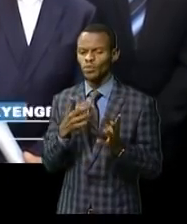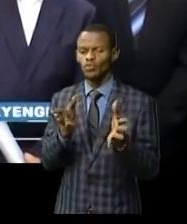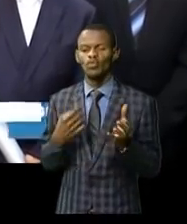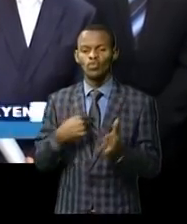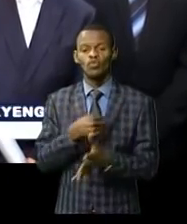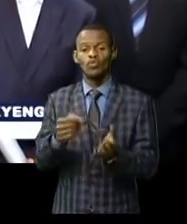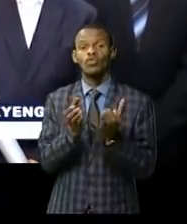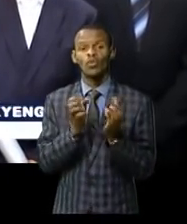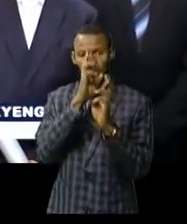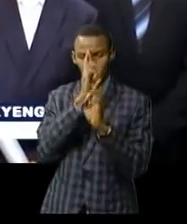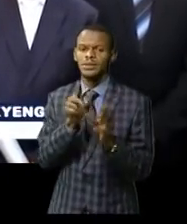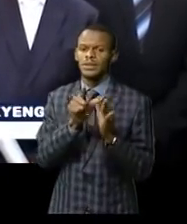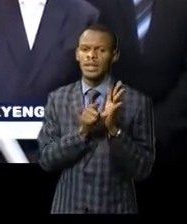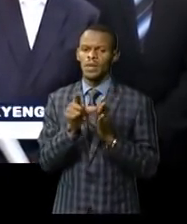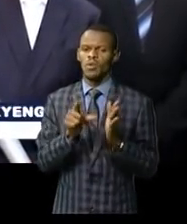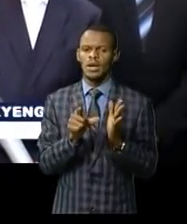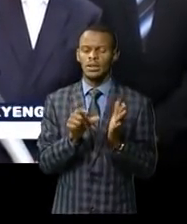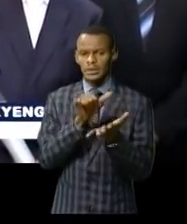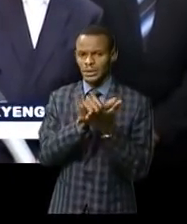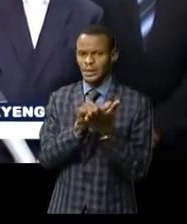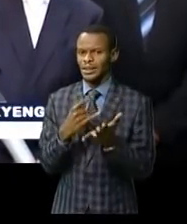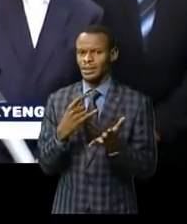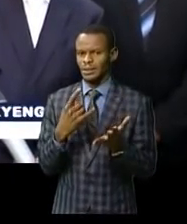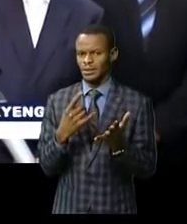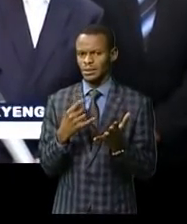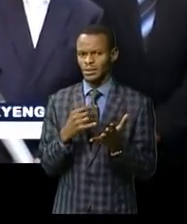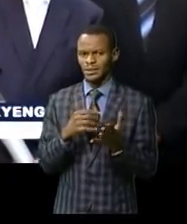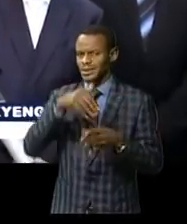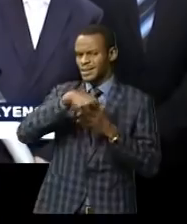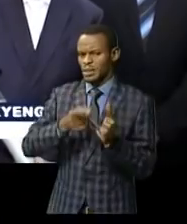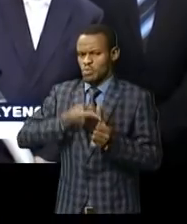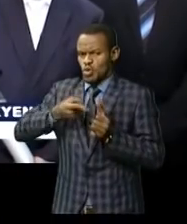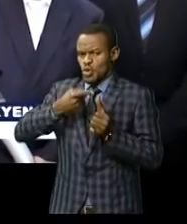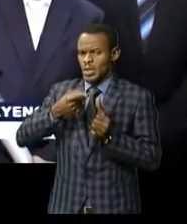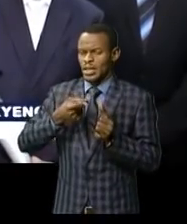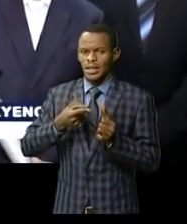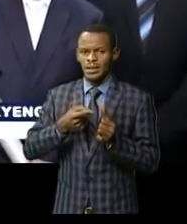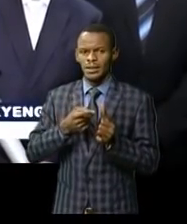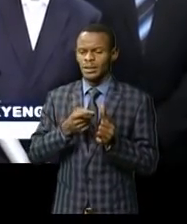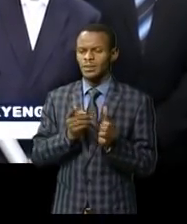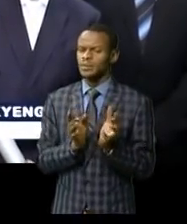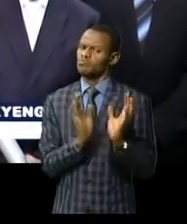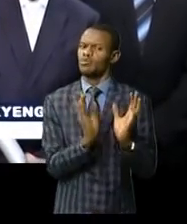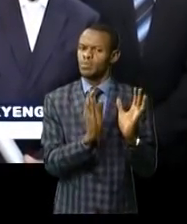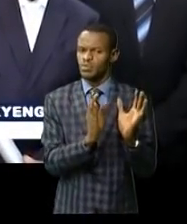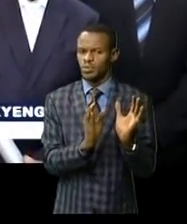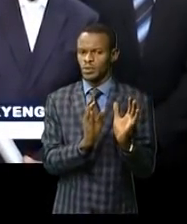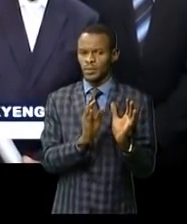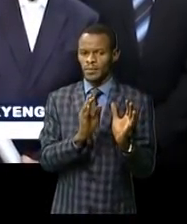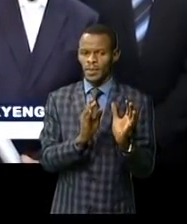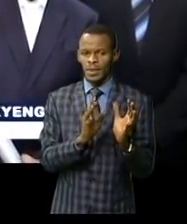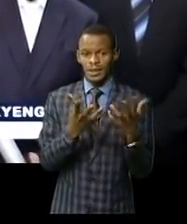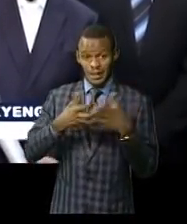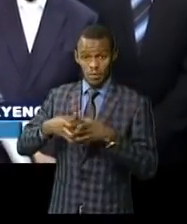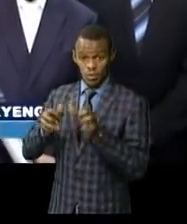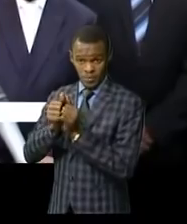termes de priorité ce que contenait ce budget. Les priorités sont restées les mêmes et dictées dans le cadre du programme du gouvernement